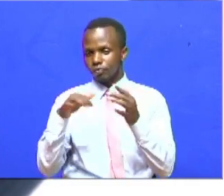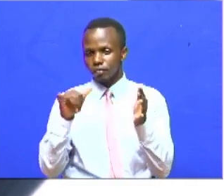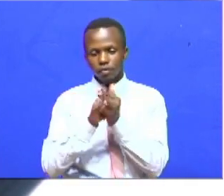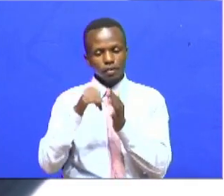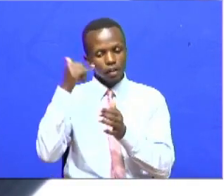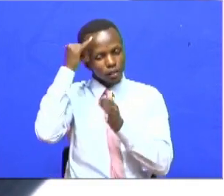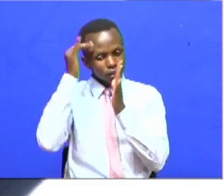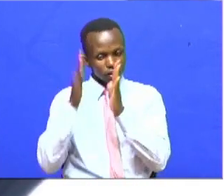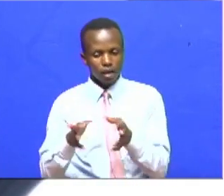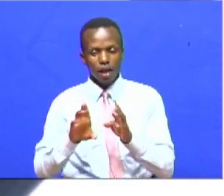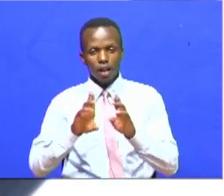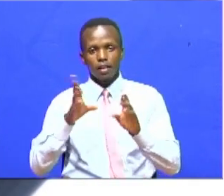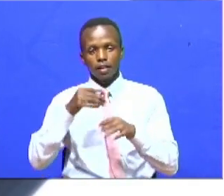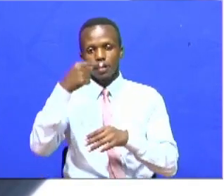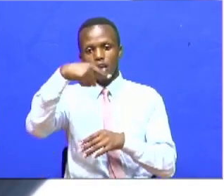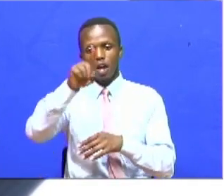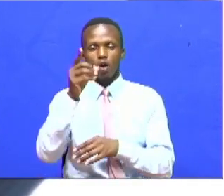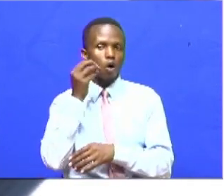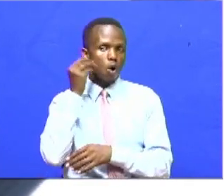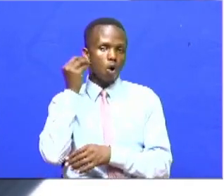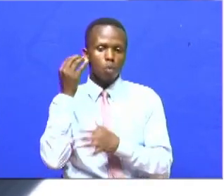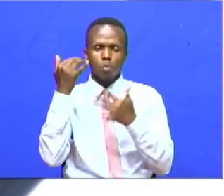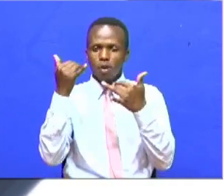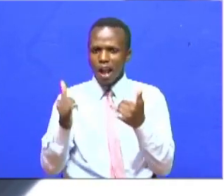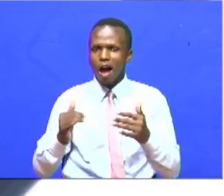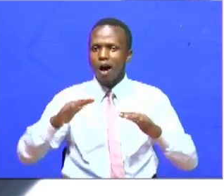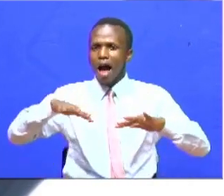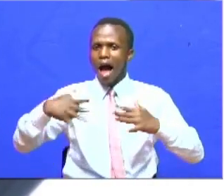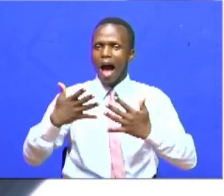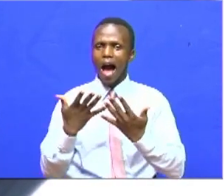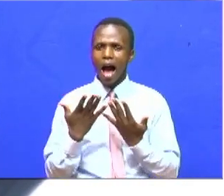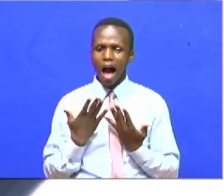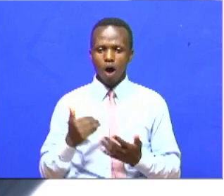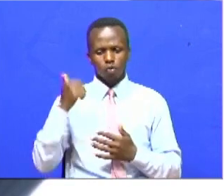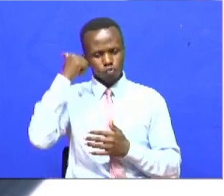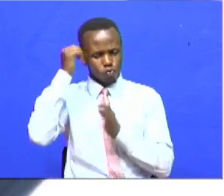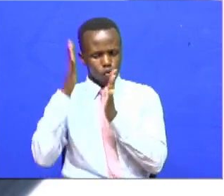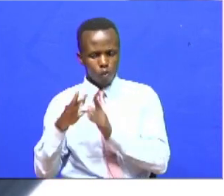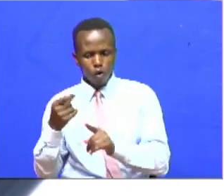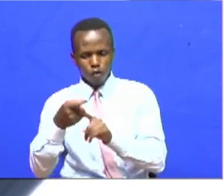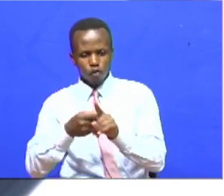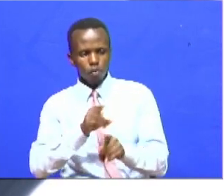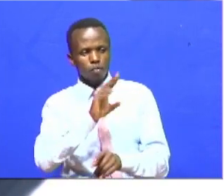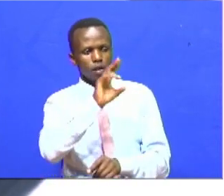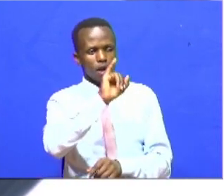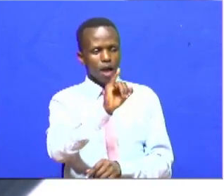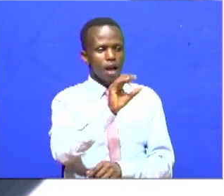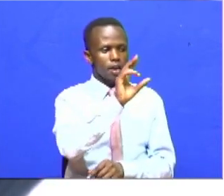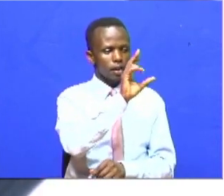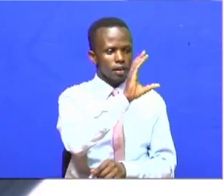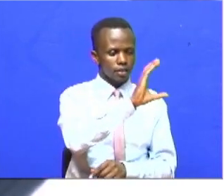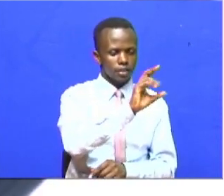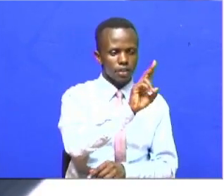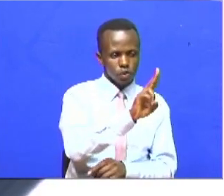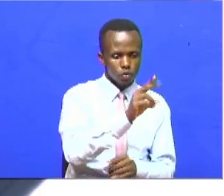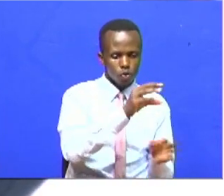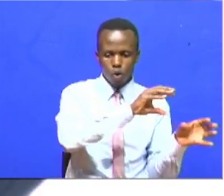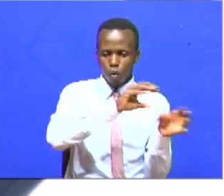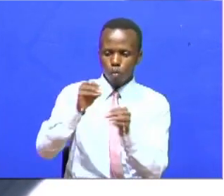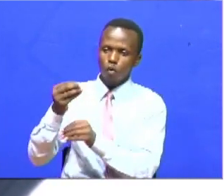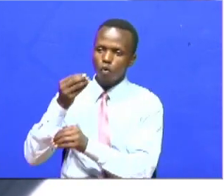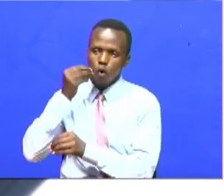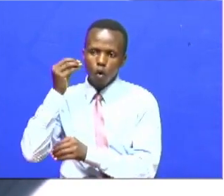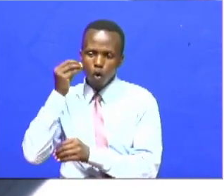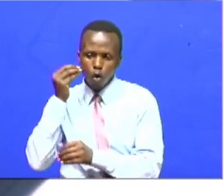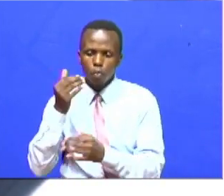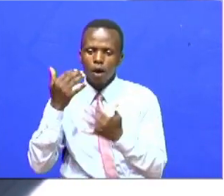kwenda nyumbani? Sasa ingekuaje mgonjwa atoke ICU the same day aende nyumbani? Inawezekana? Si iko stage ya